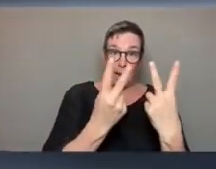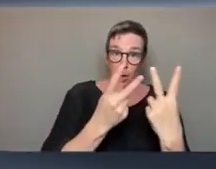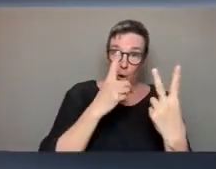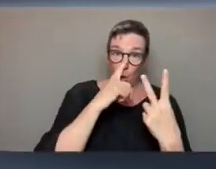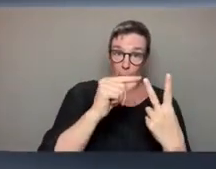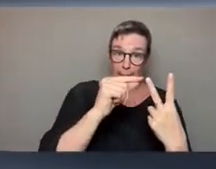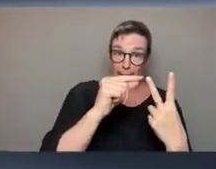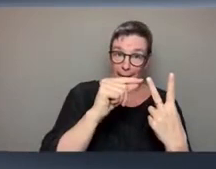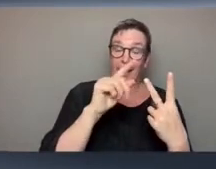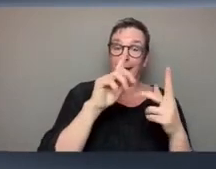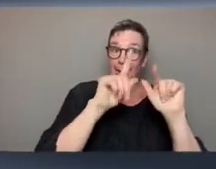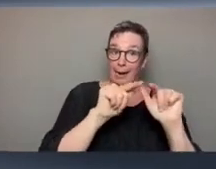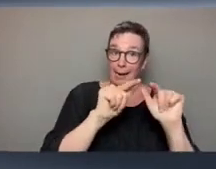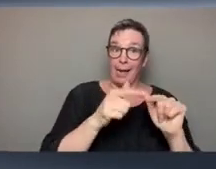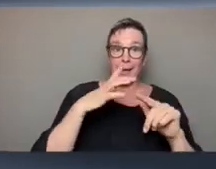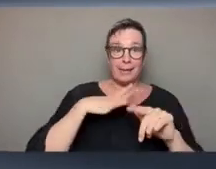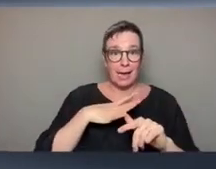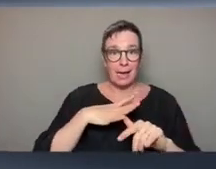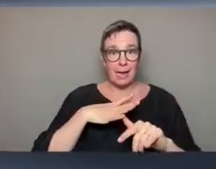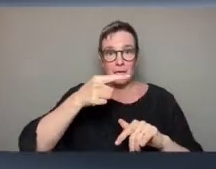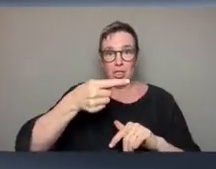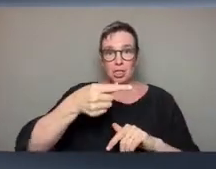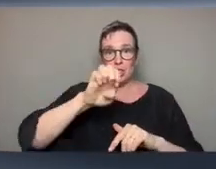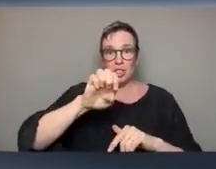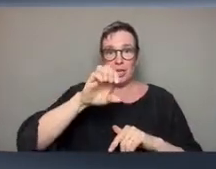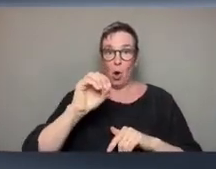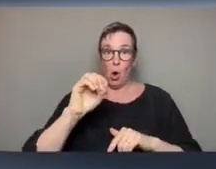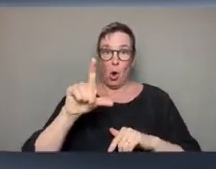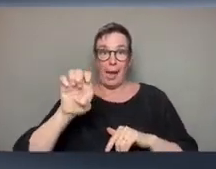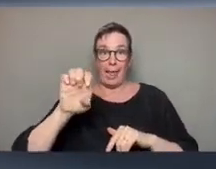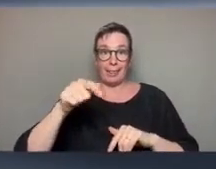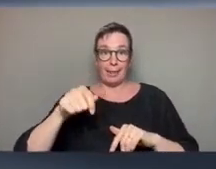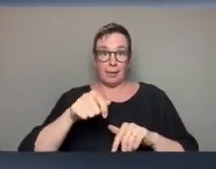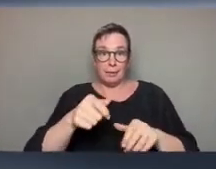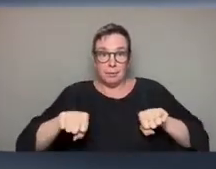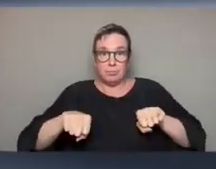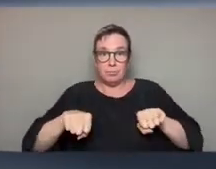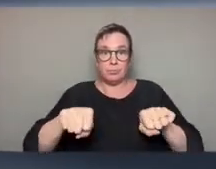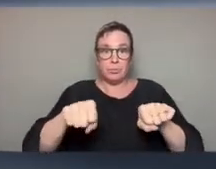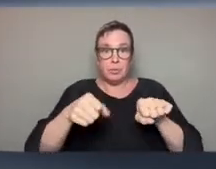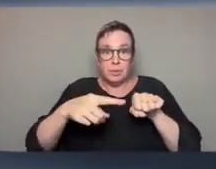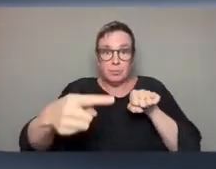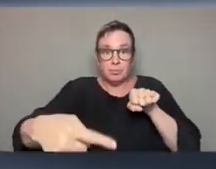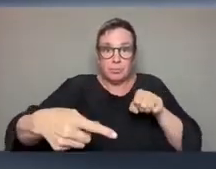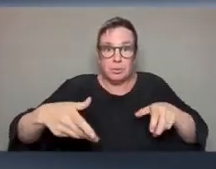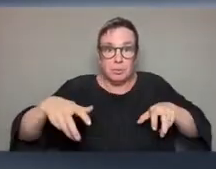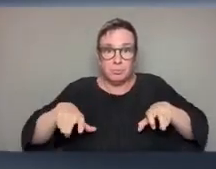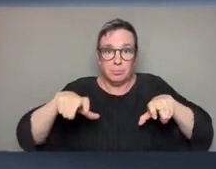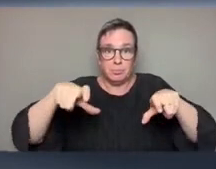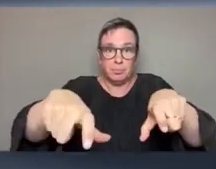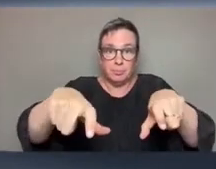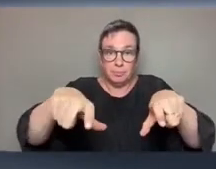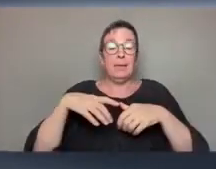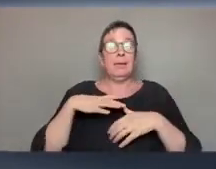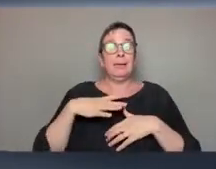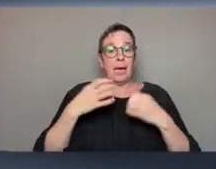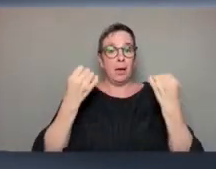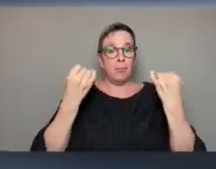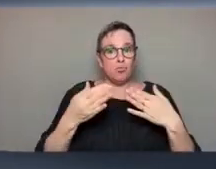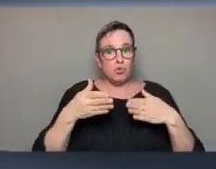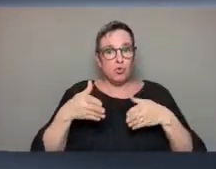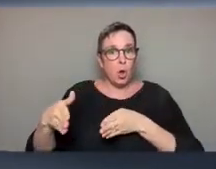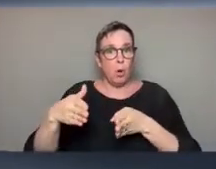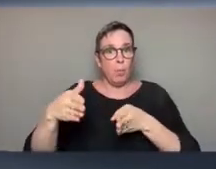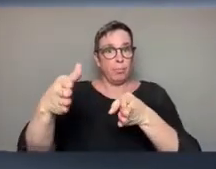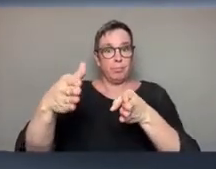des randonnées avec des joëlettes. Il existe également plusieurs sentiers sans obstacles de quelques kilomètres dans le parc du